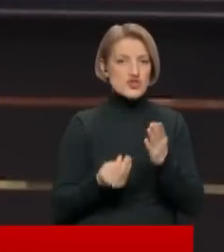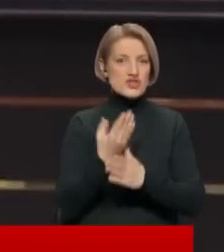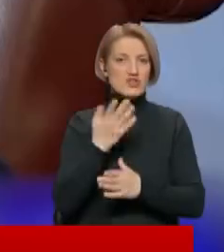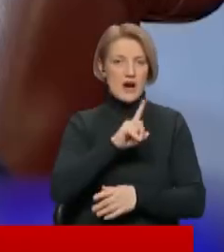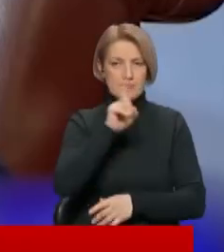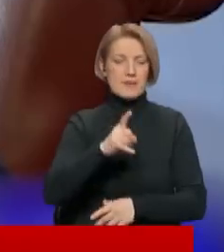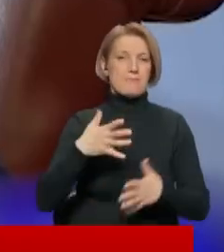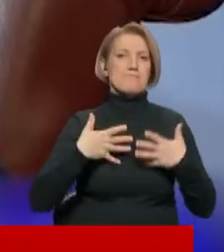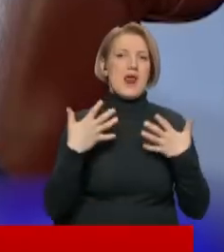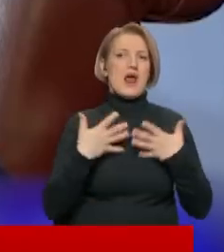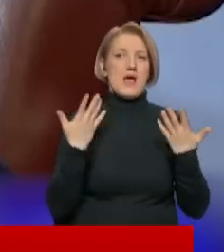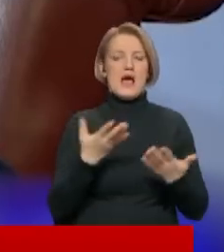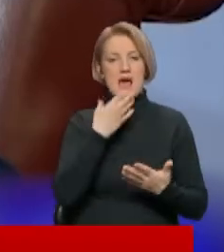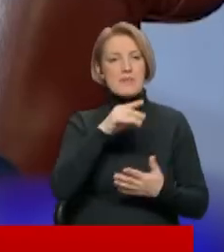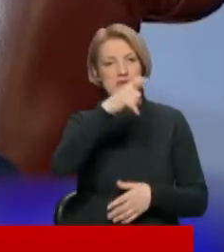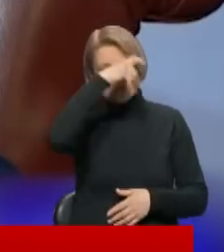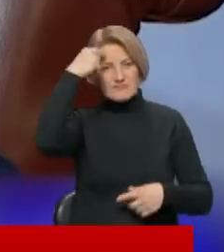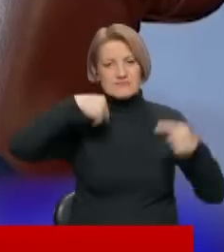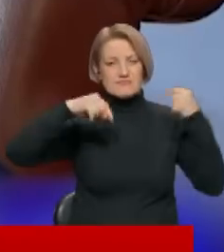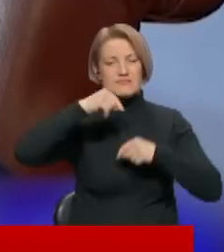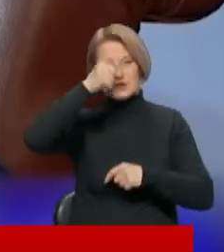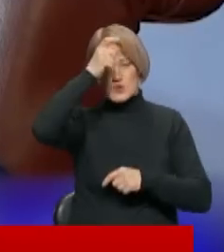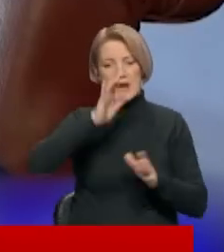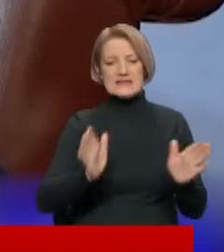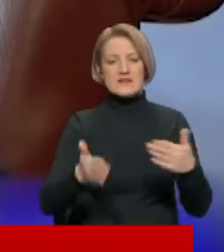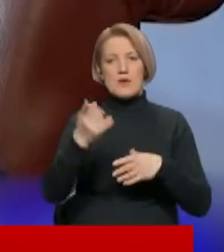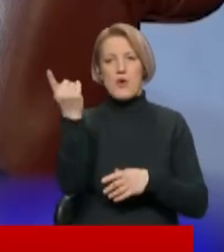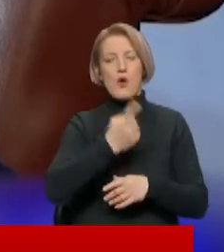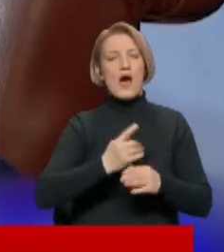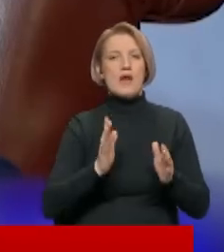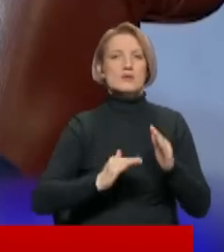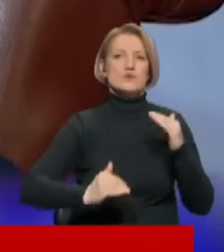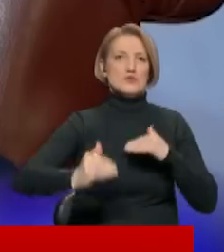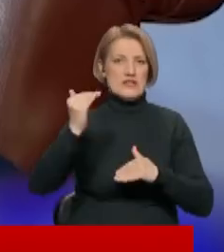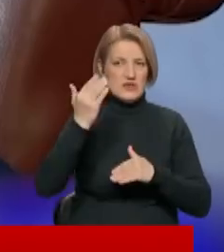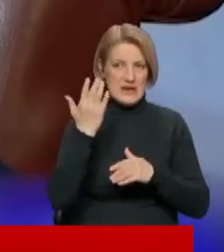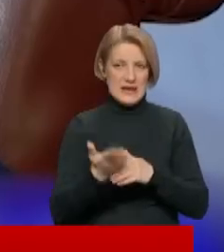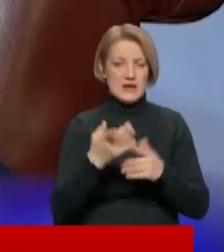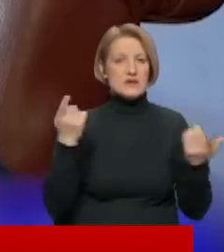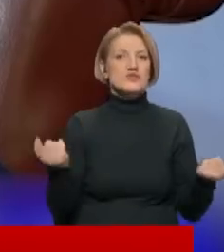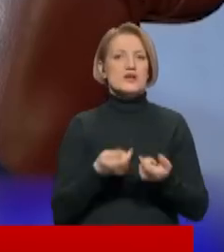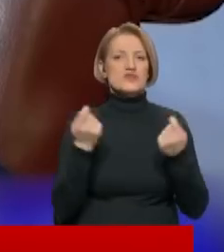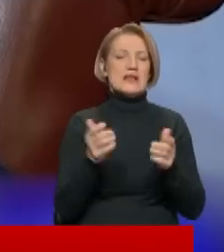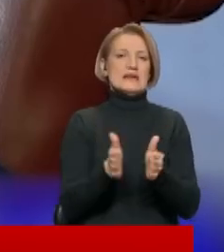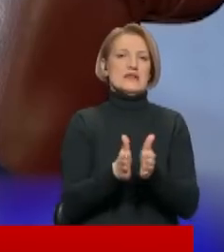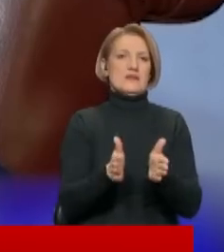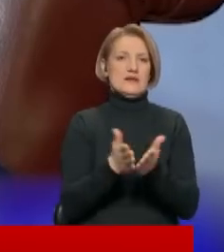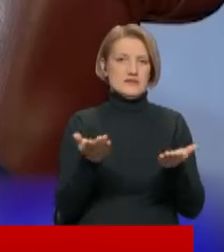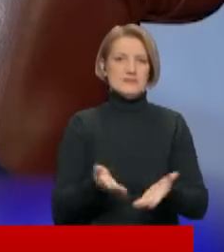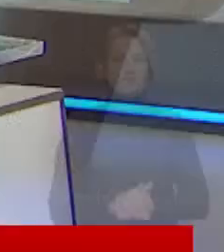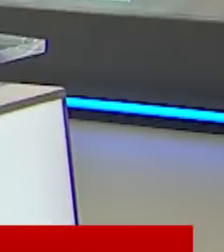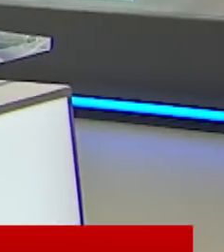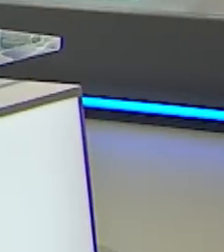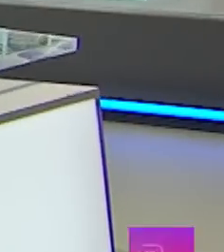merak konusu emekçilerimiz rahat olsunlar Türkiye'deki sendikalaşma oranını artıracağız çalışanların yanındayız